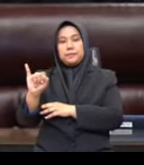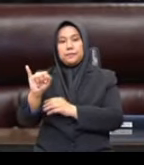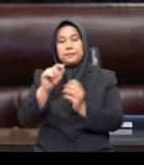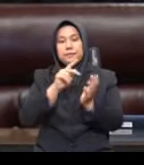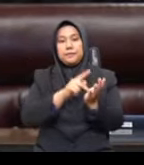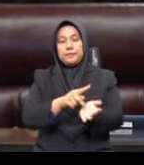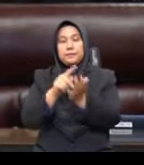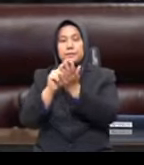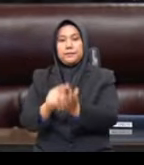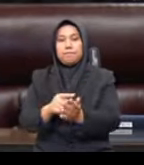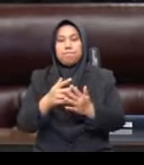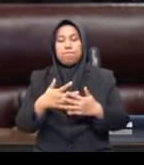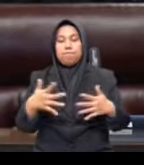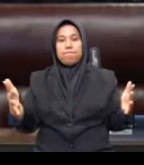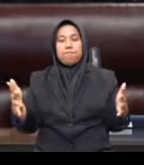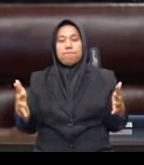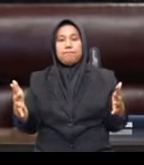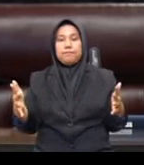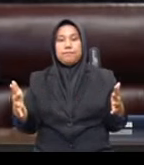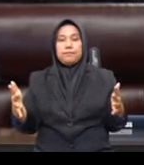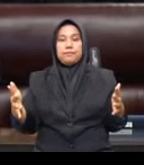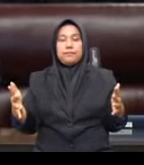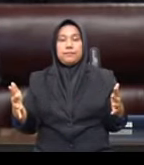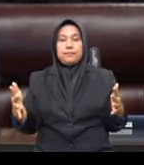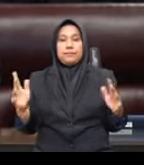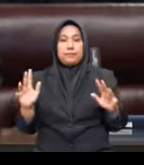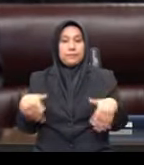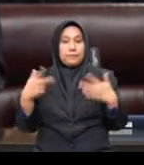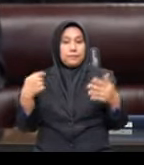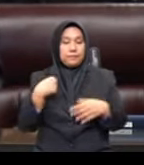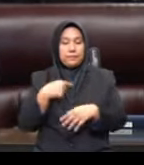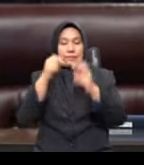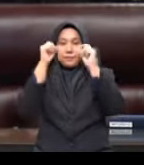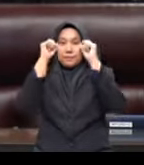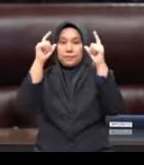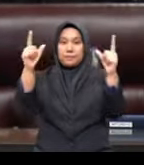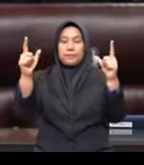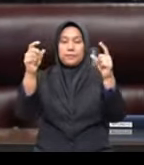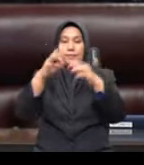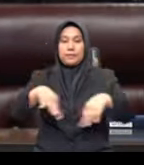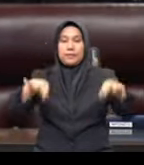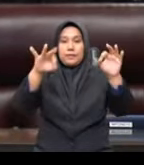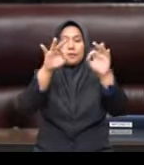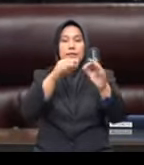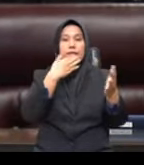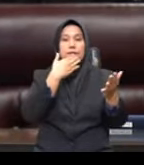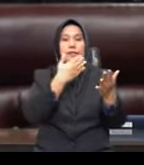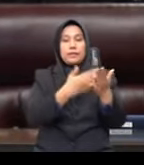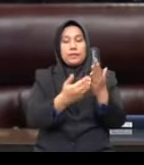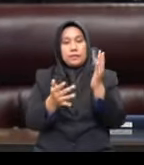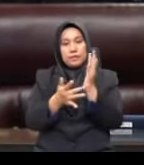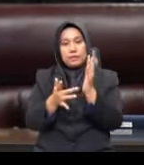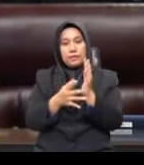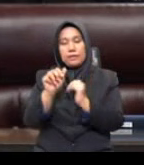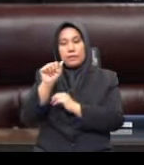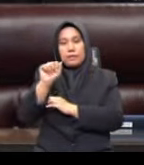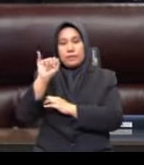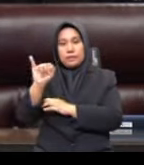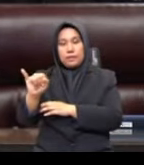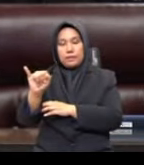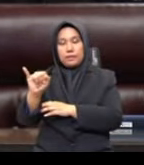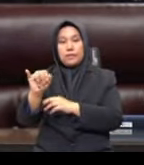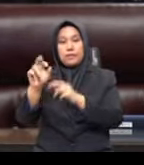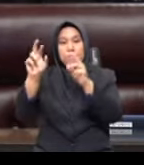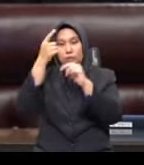aplikasinya yang semakin meluas walaupun kita sedar akan kepentingan dan kebaikan teknologi Ai kepada